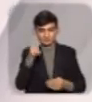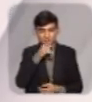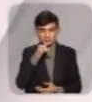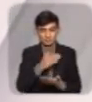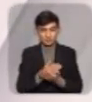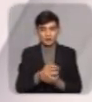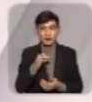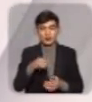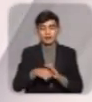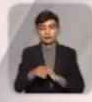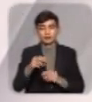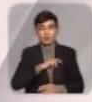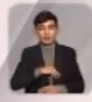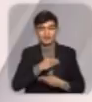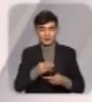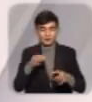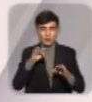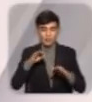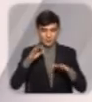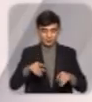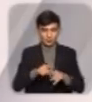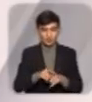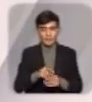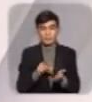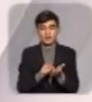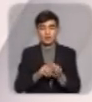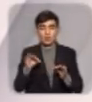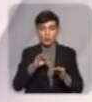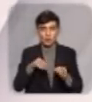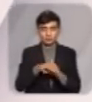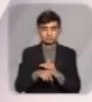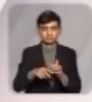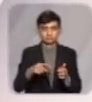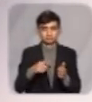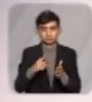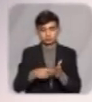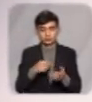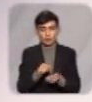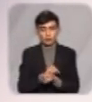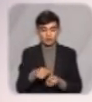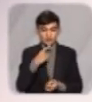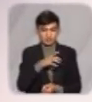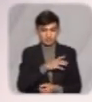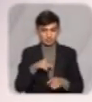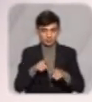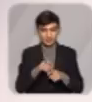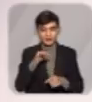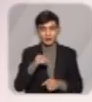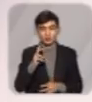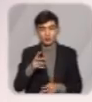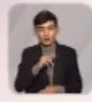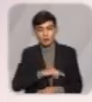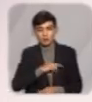Себебі жұмыспен қамту орталығында зейнетақы қорына бөлінетін анықтаманы сұрап әлекке салып жатыр екен. Ал жалданып жұмыс